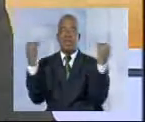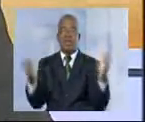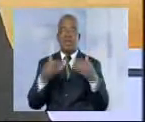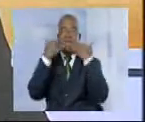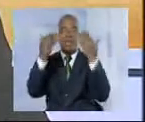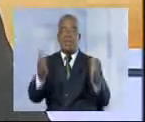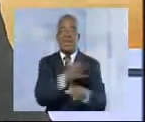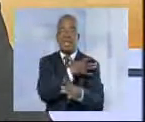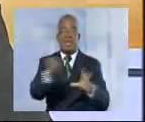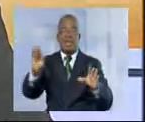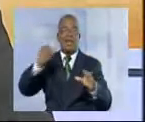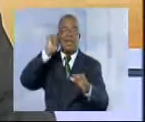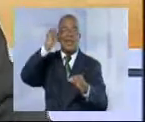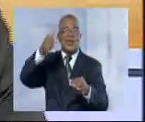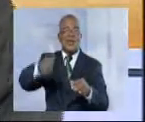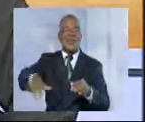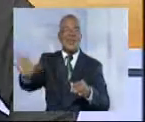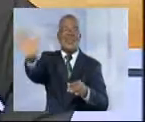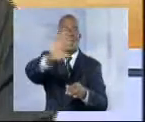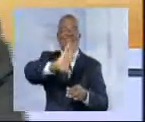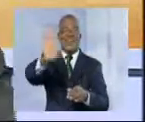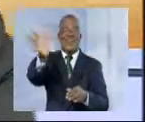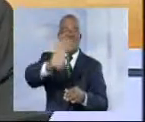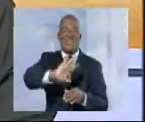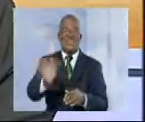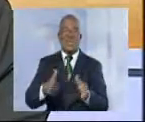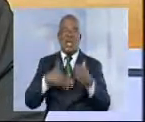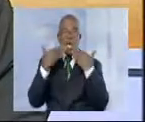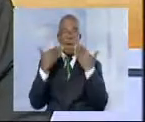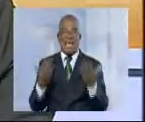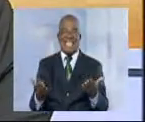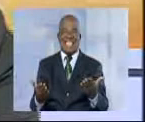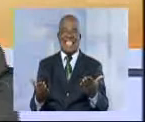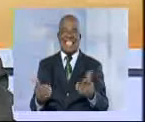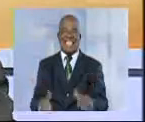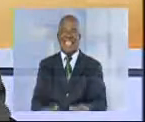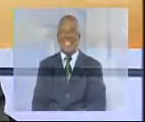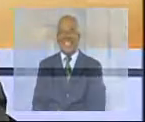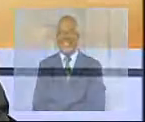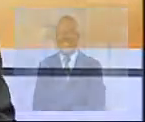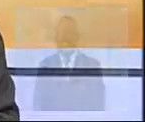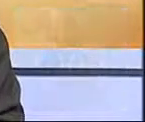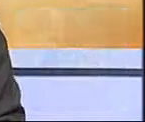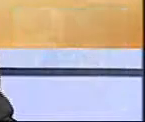Ne baissez jamais les bras et n'éteignez jamais en vous la flamme de l'espoir. À bientôt.